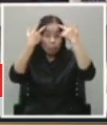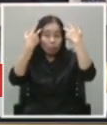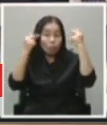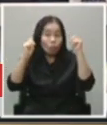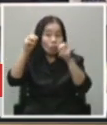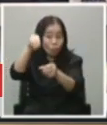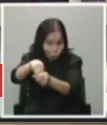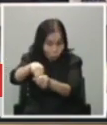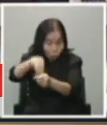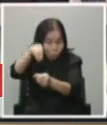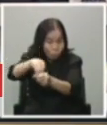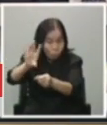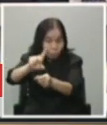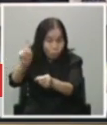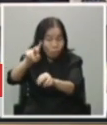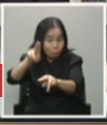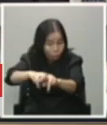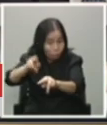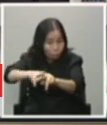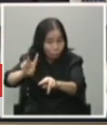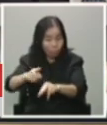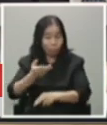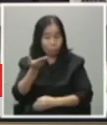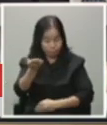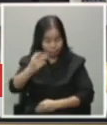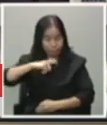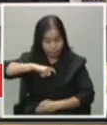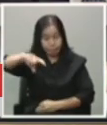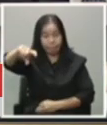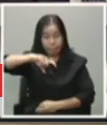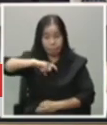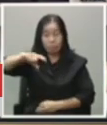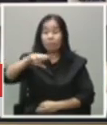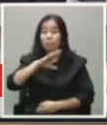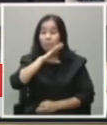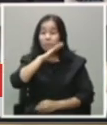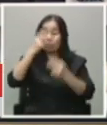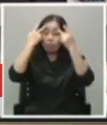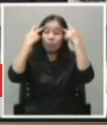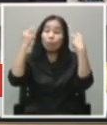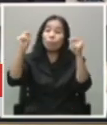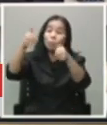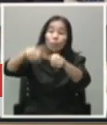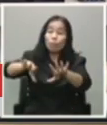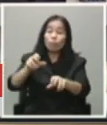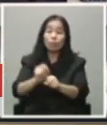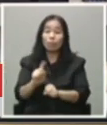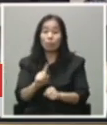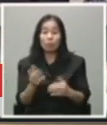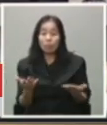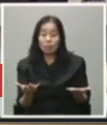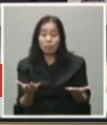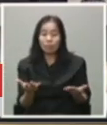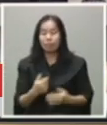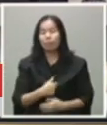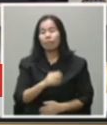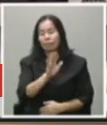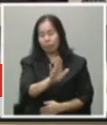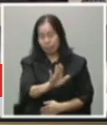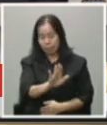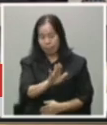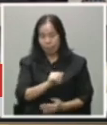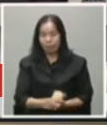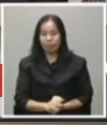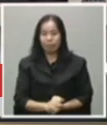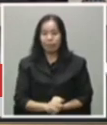รื่องนี้เนี่ยเกี่ยวข้องกับตัวท่านโดยตรงเลยครับทีนี้ถ้าท่านไม่อยู่เนี่ย ครับท่านพิสารครับเมื่อคืนนี้ทุกคนก็ดึก